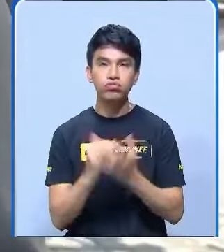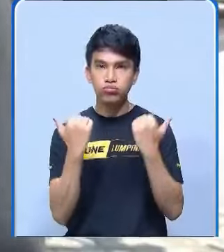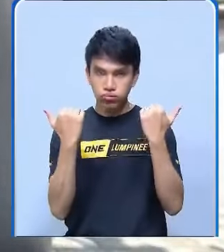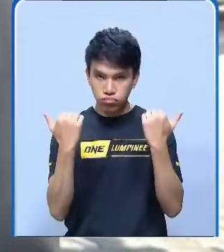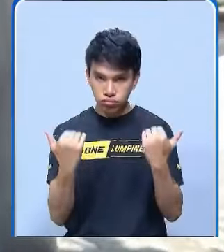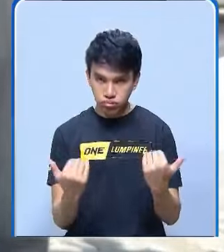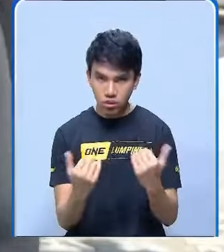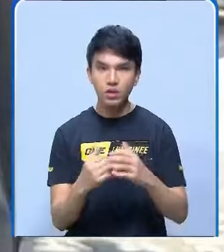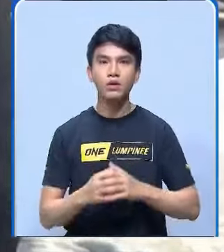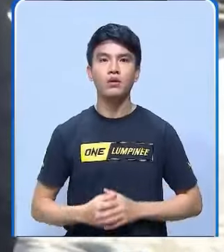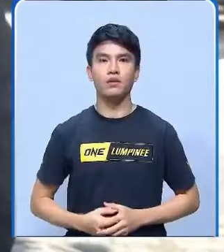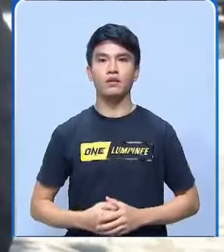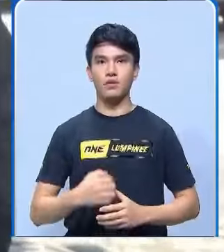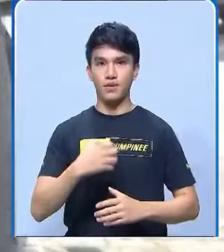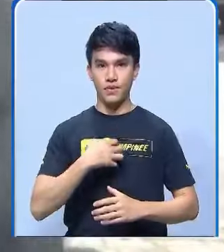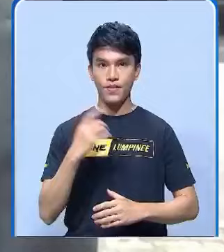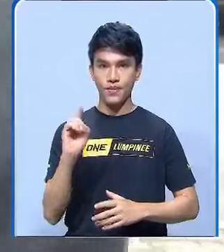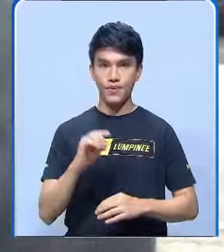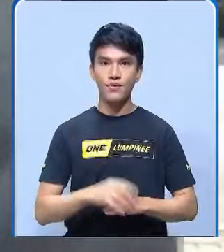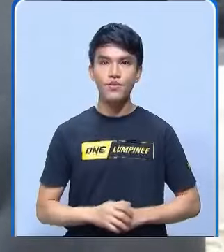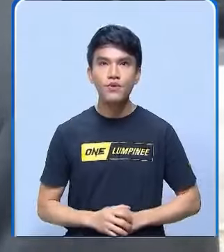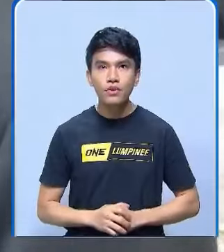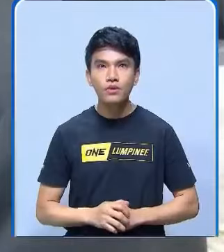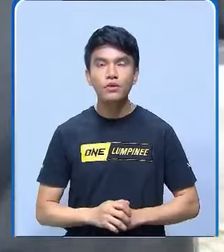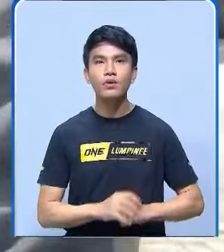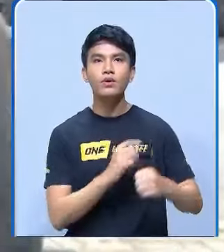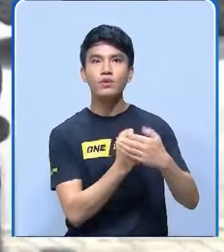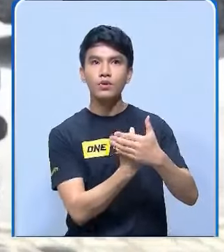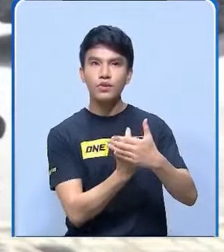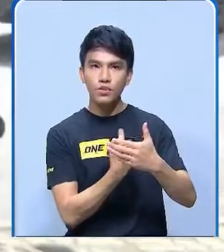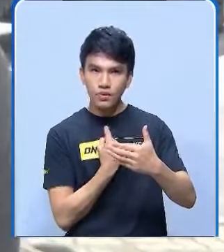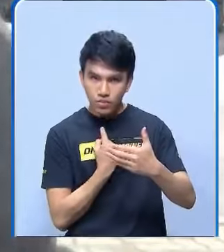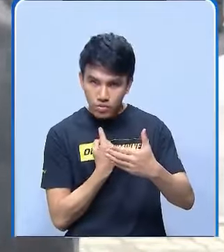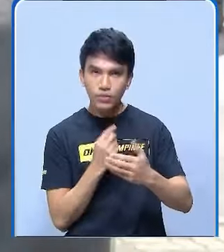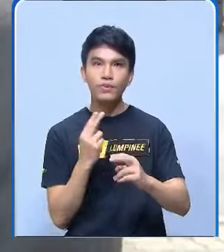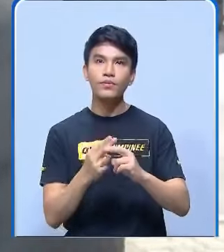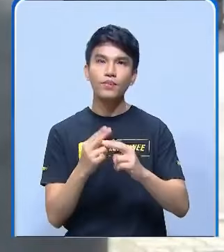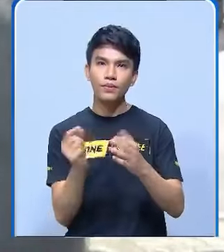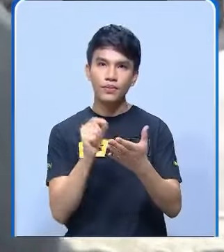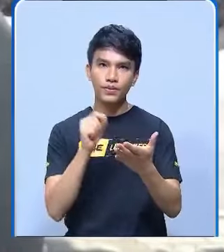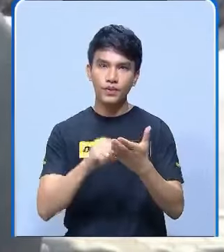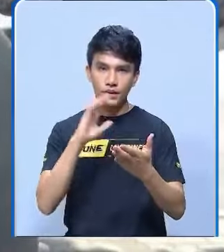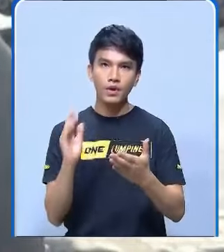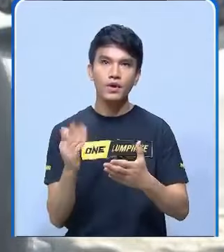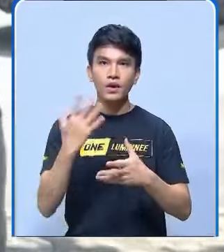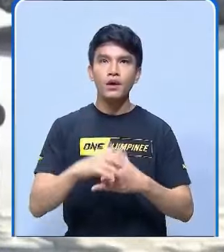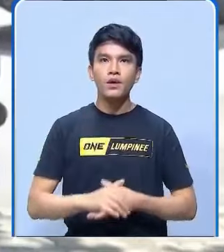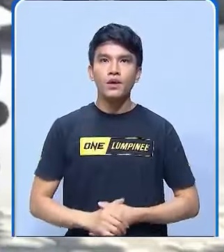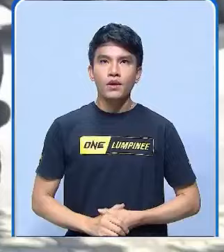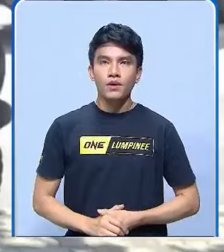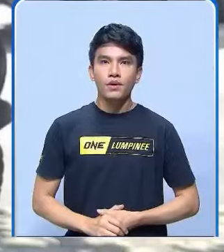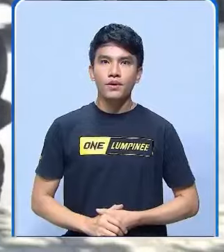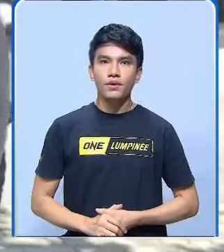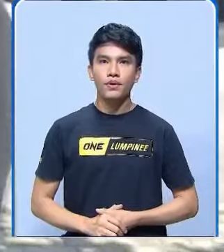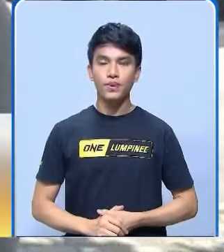ต้องการของเราวันเนี้ยเป็นยังไงเท่ากับทรงตแทนนะครับวันนี้เดี๋ยวลงชื่อกันนะ